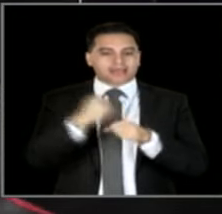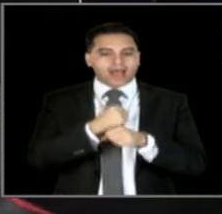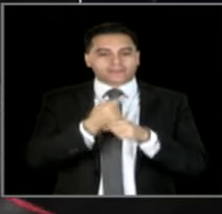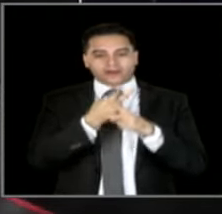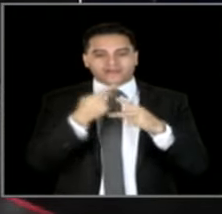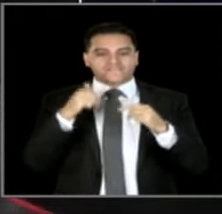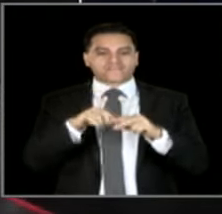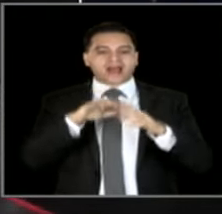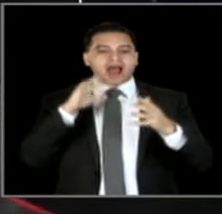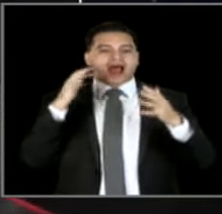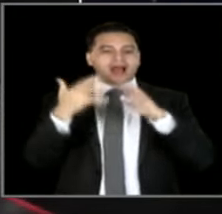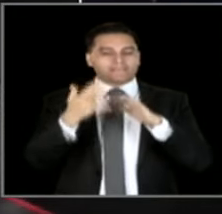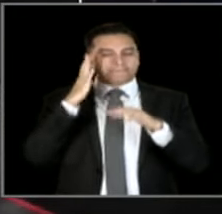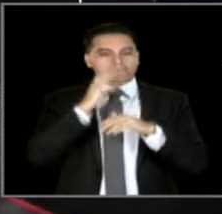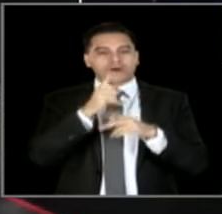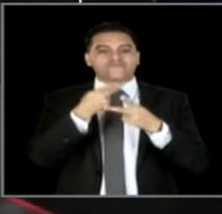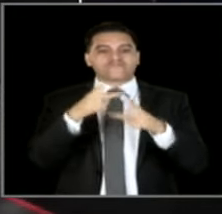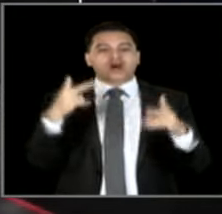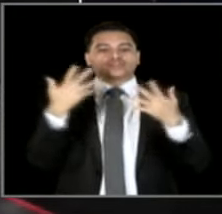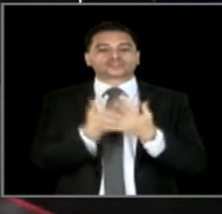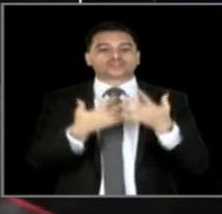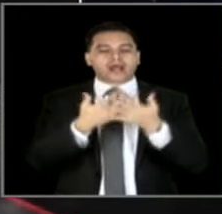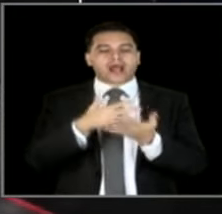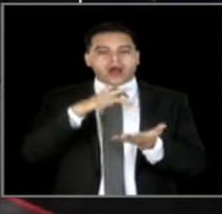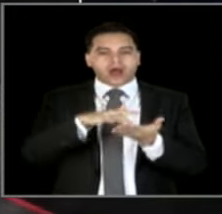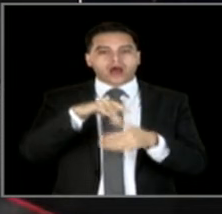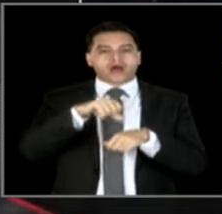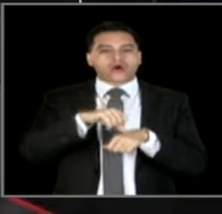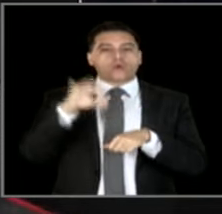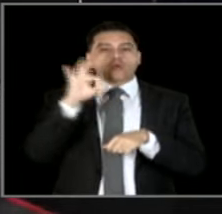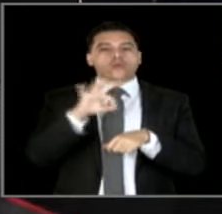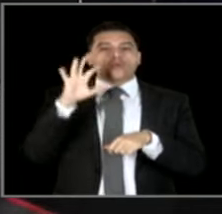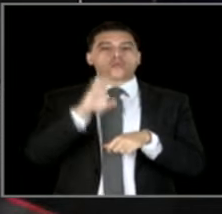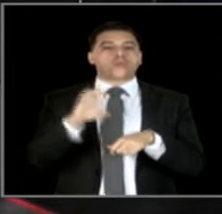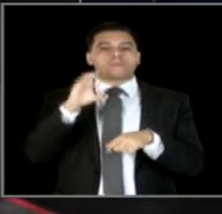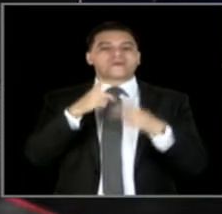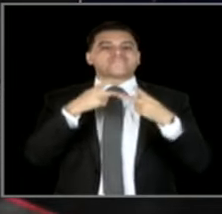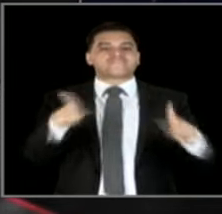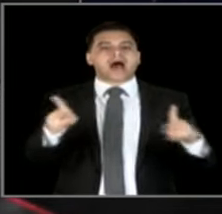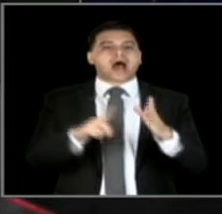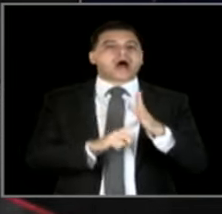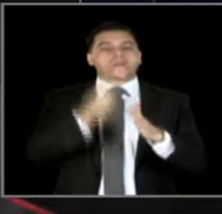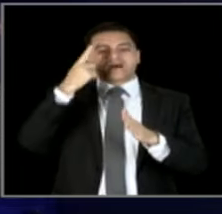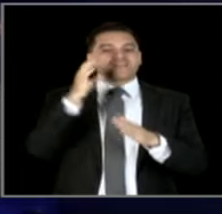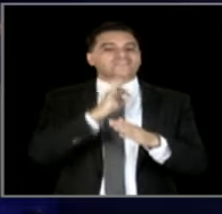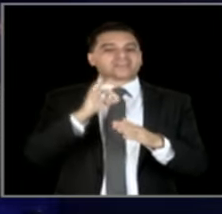أوروبية تأسست؟ بقول عاصمة ديلويت.